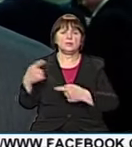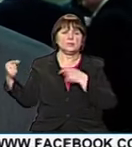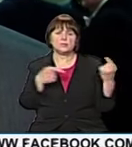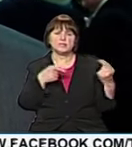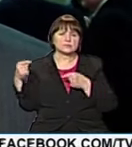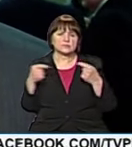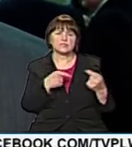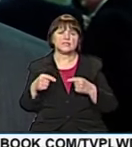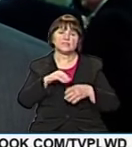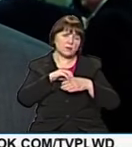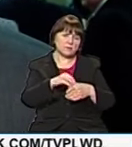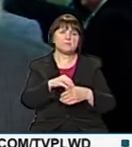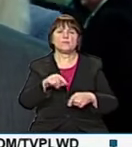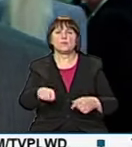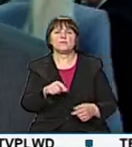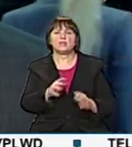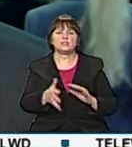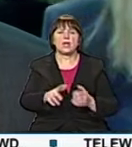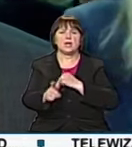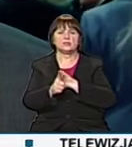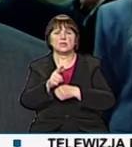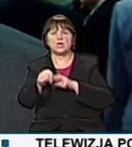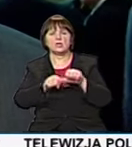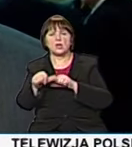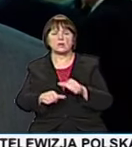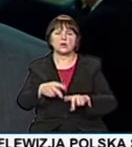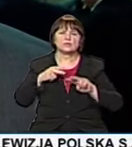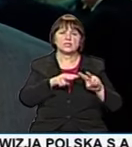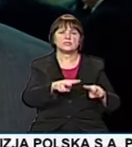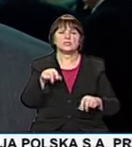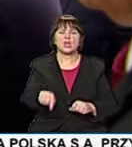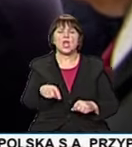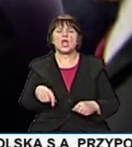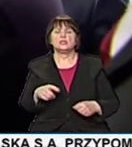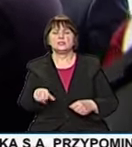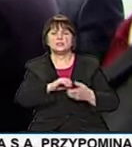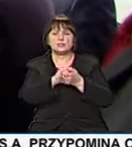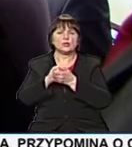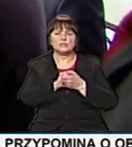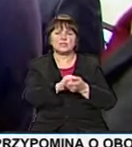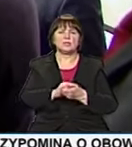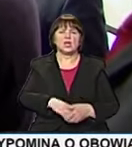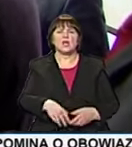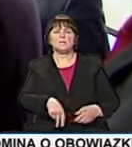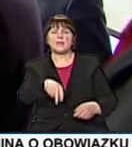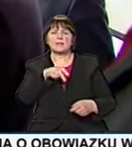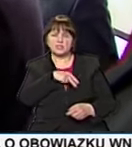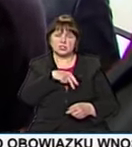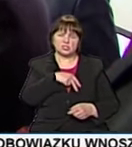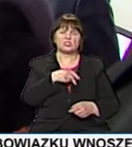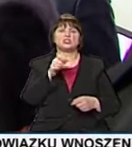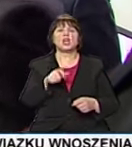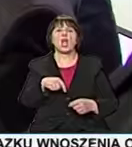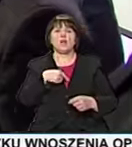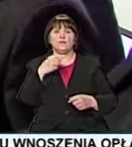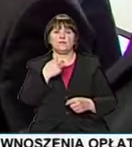dyskusyjny. No i potem od 80 roku byłem aktywnym uczestnikiem Solidarności. Krzyż Wolności i Solidarności ustanowiono